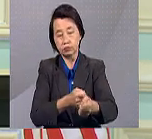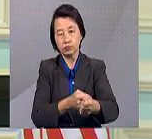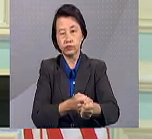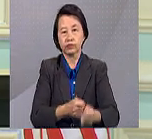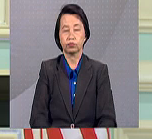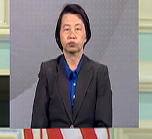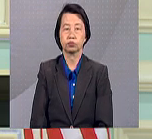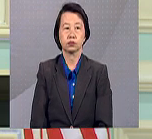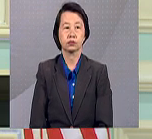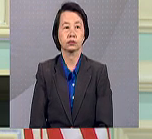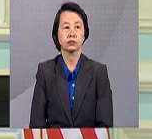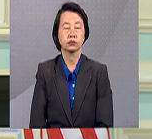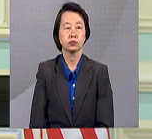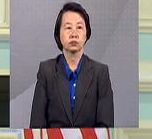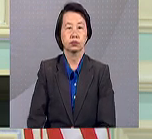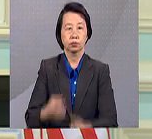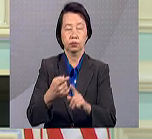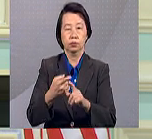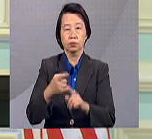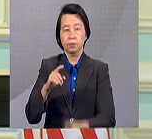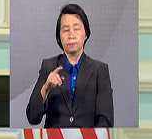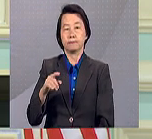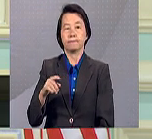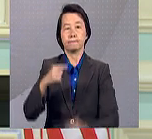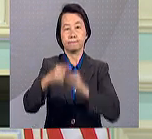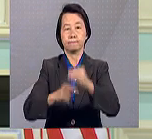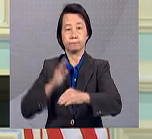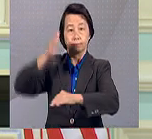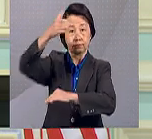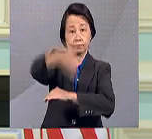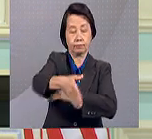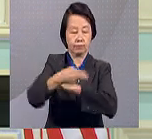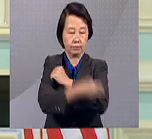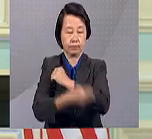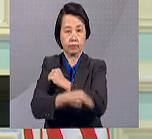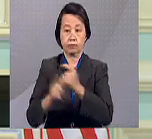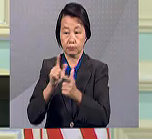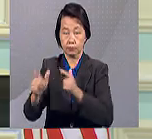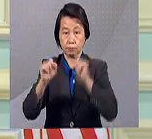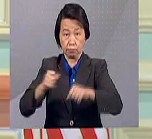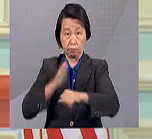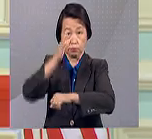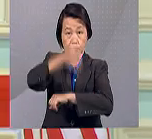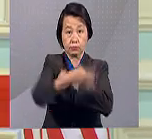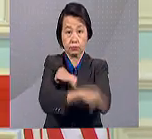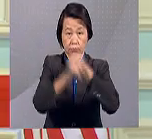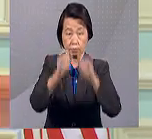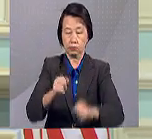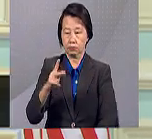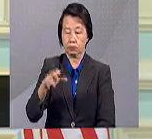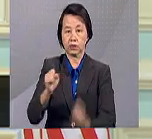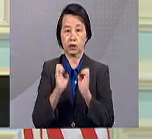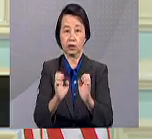Okey. Faizal dari Bernama, ini mengenai rentas negeri. Kebenaran rentas negeri hanya dibenarkan bagi